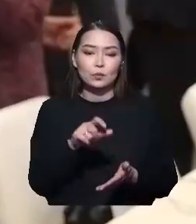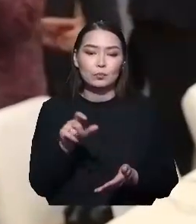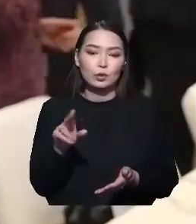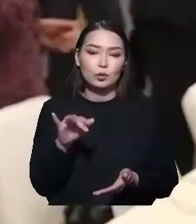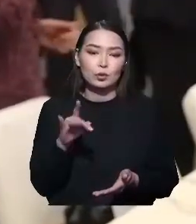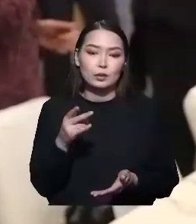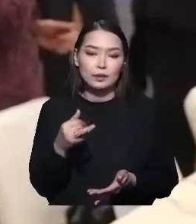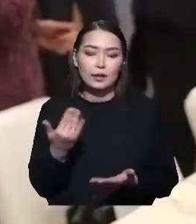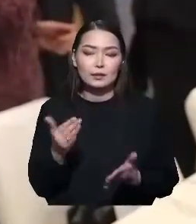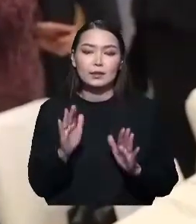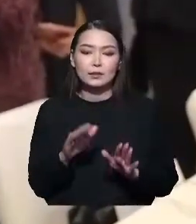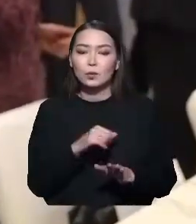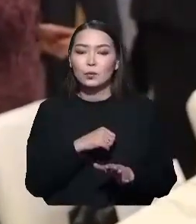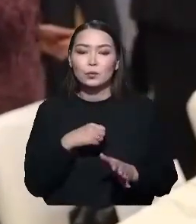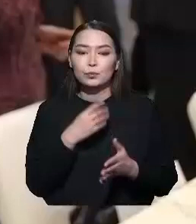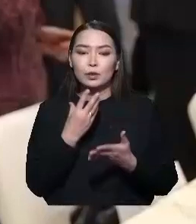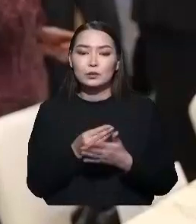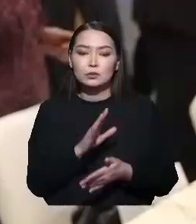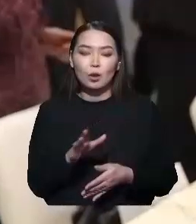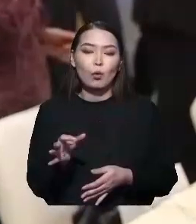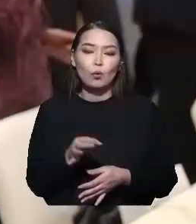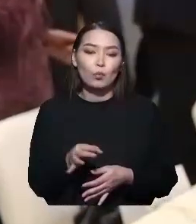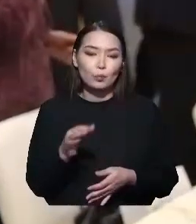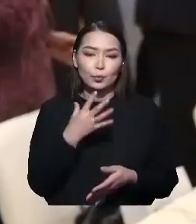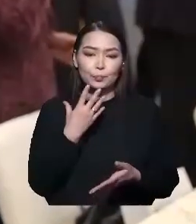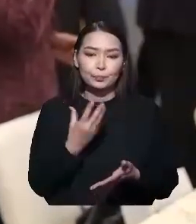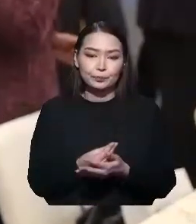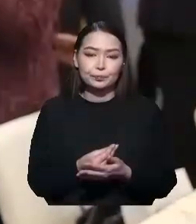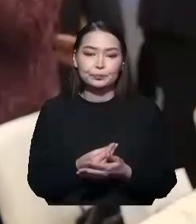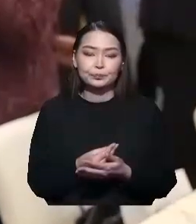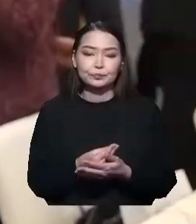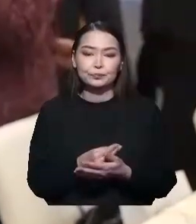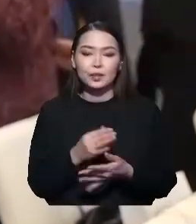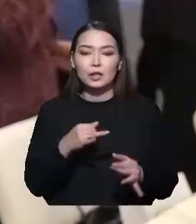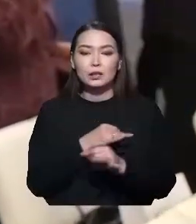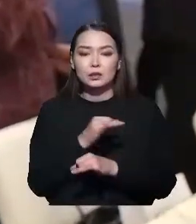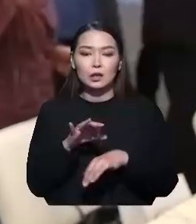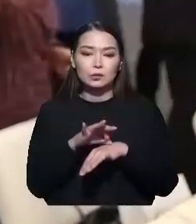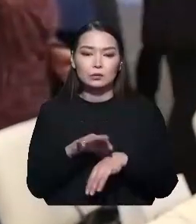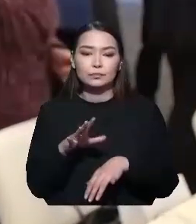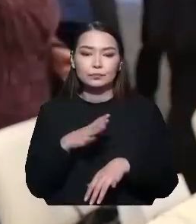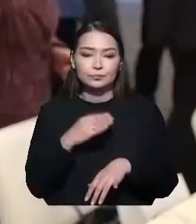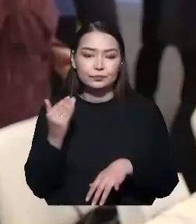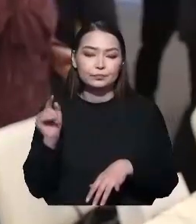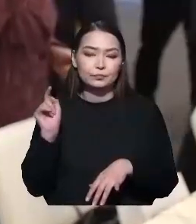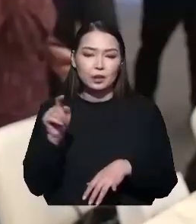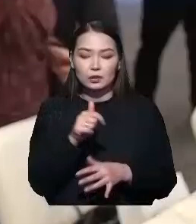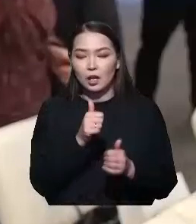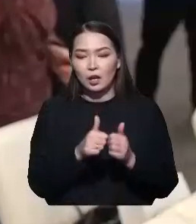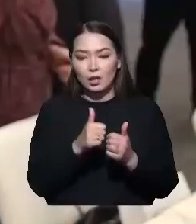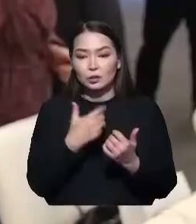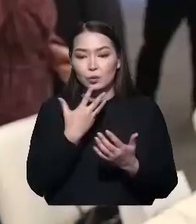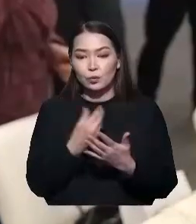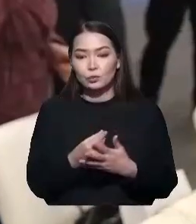қана өздері келмей, сол облыстарында талқылау жүргізіп, облыс